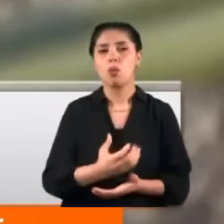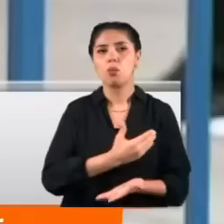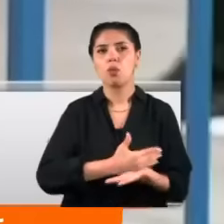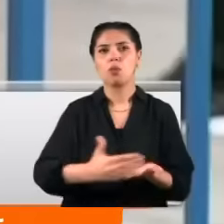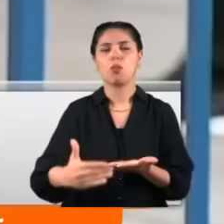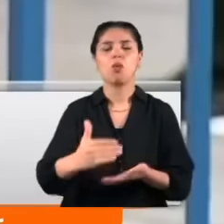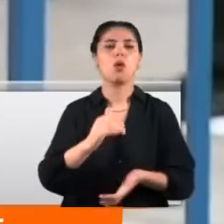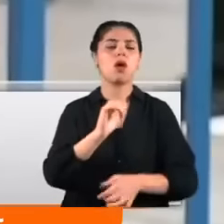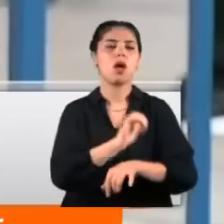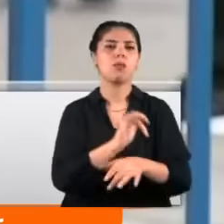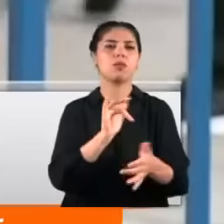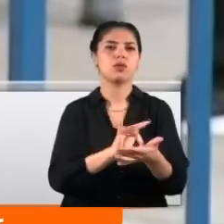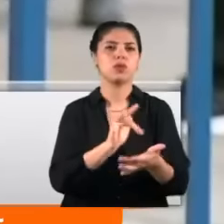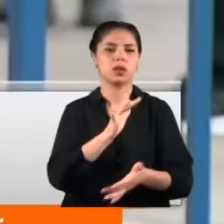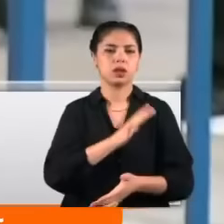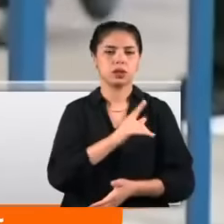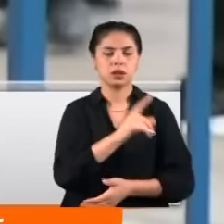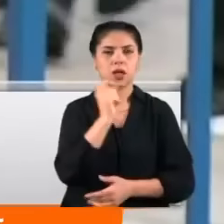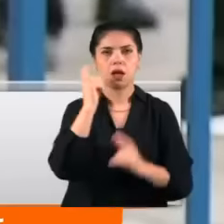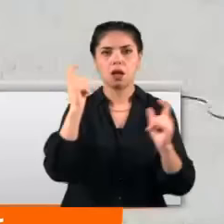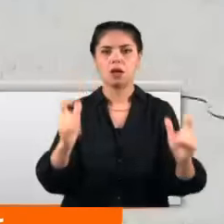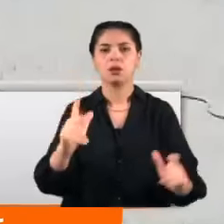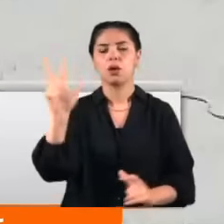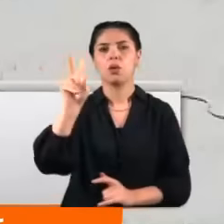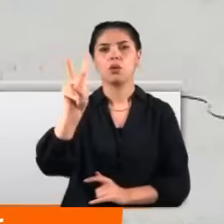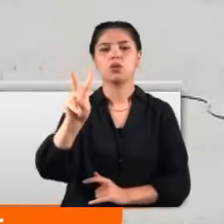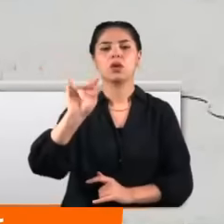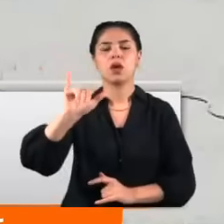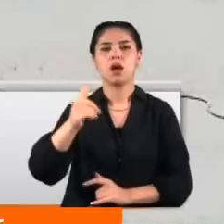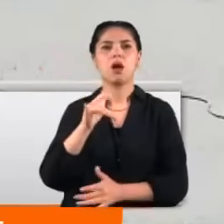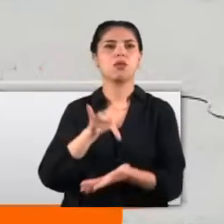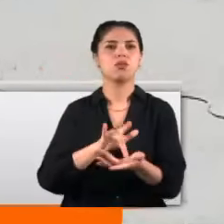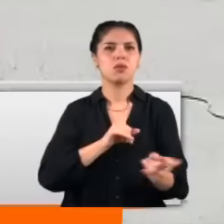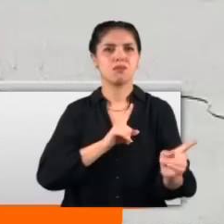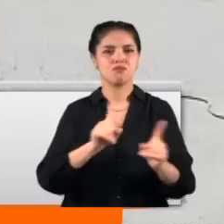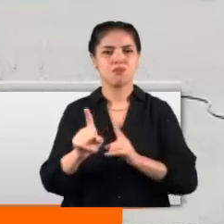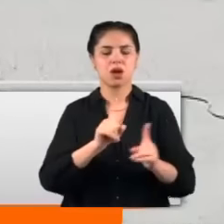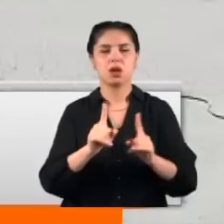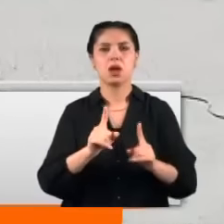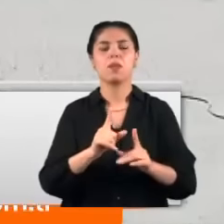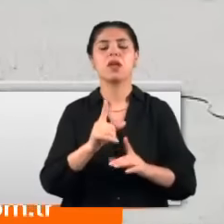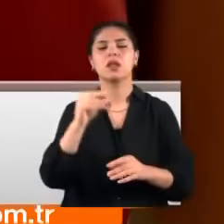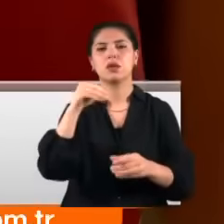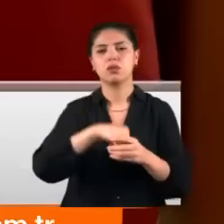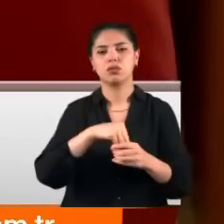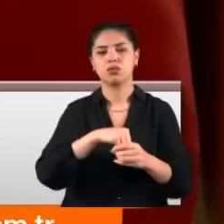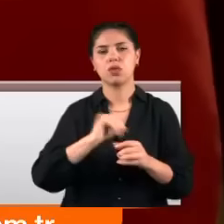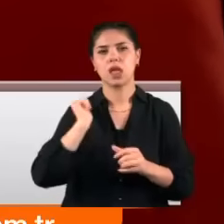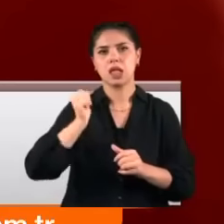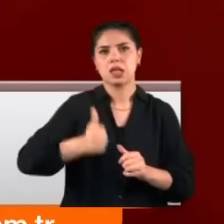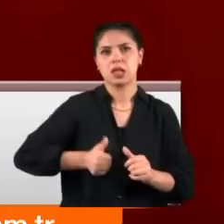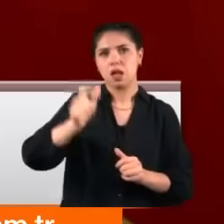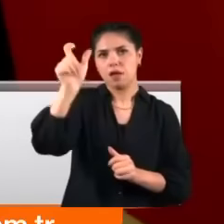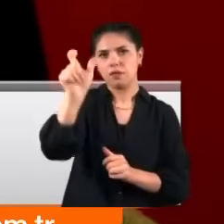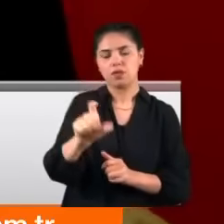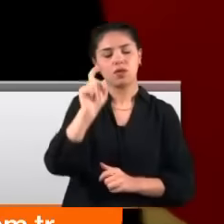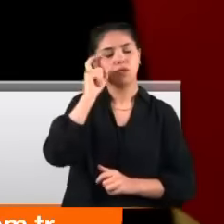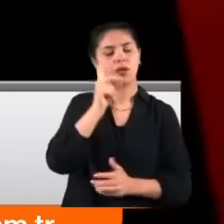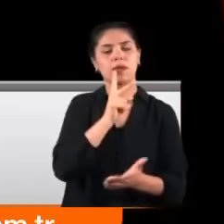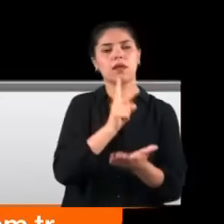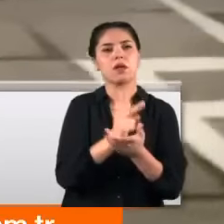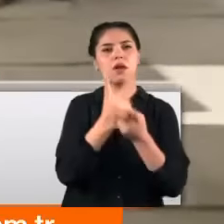istendi. Ankara 32. Ağır Ceza Mahkemesi'nde görülen davada savcı esas hakkındaki